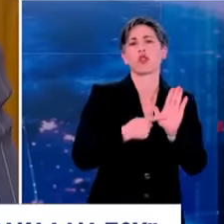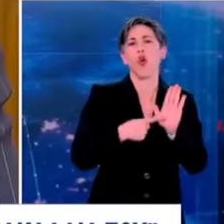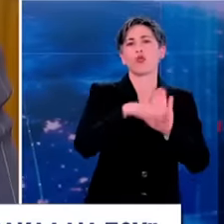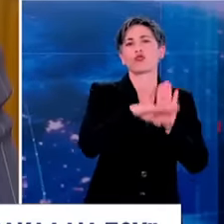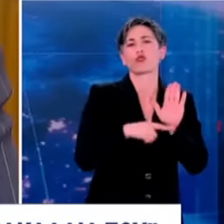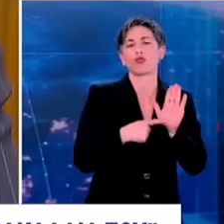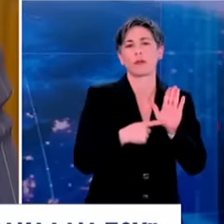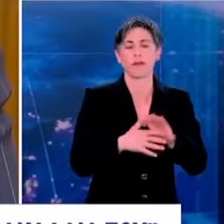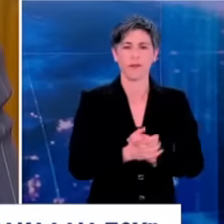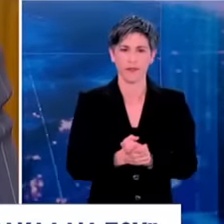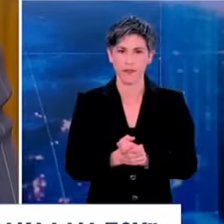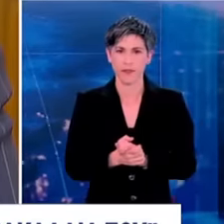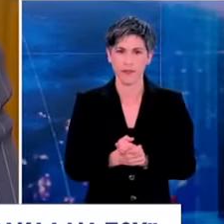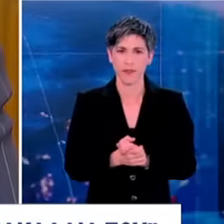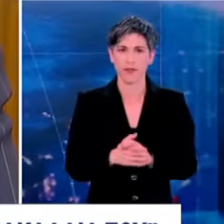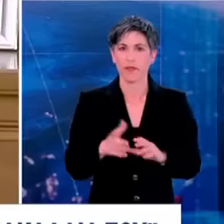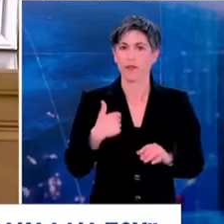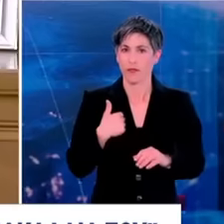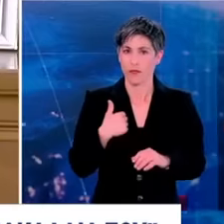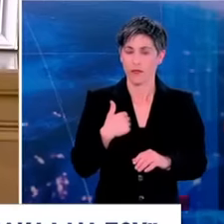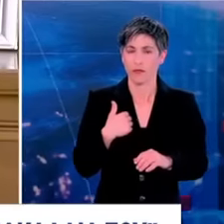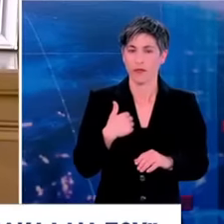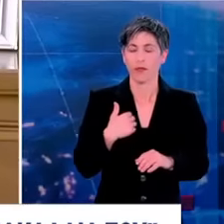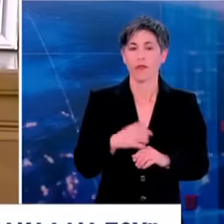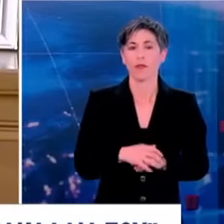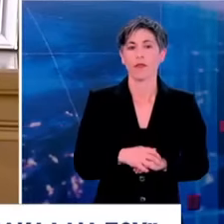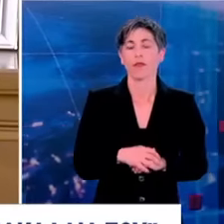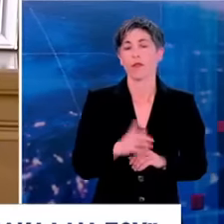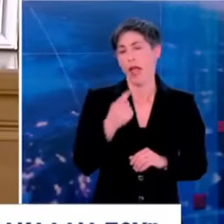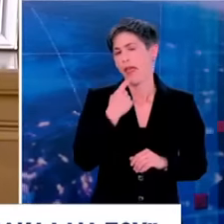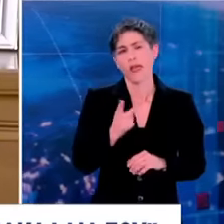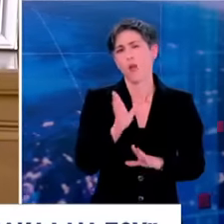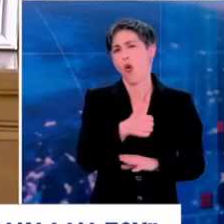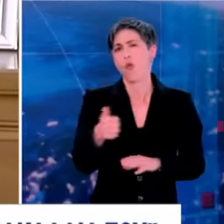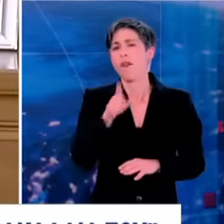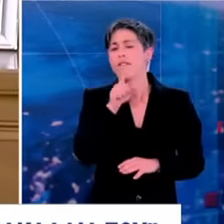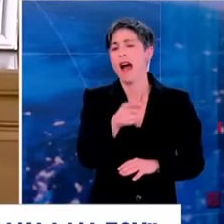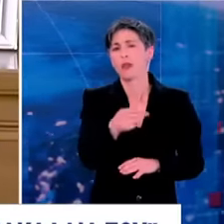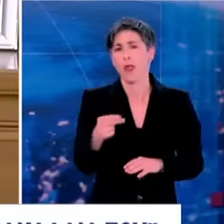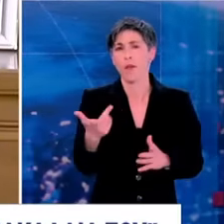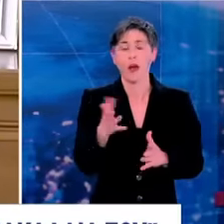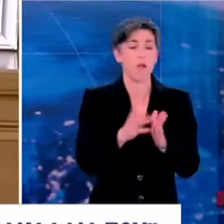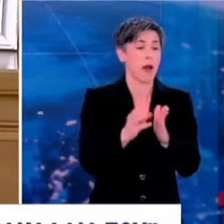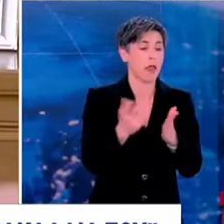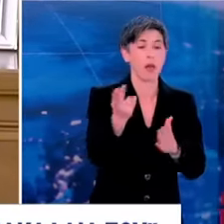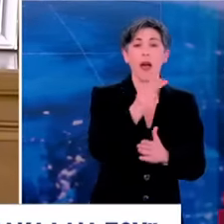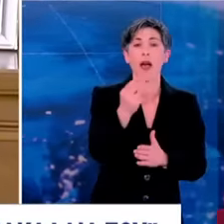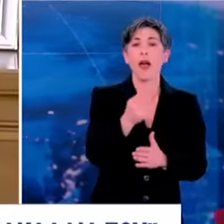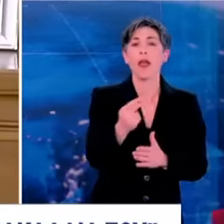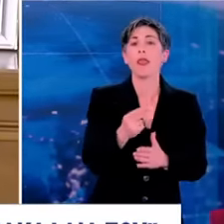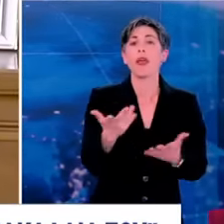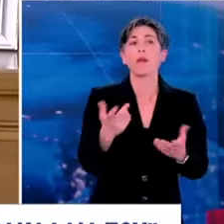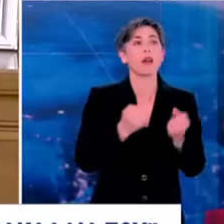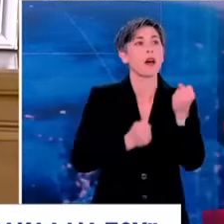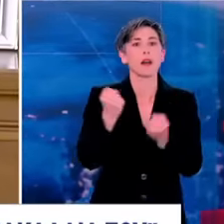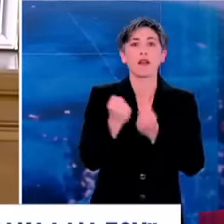Αναφέρομαι στην πολιτική βούληση. Μα γίνεται γι' αυτό και να μην αναφερθούμε μόνο σε αυτό. Τα ζητήματα που έχουν να κάνουν με την οδική συμπεριφορά